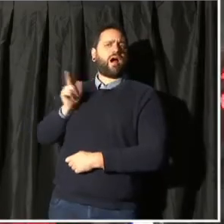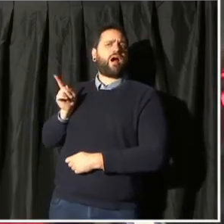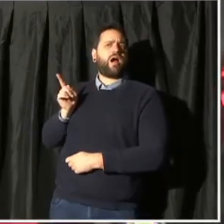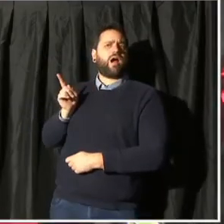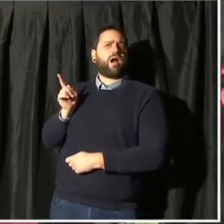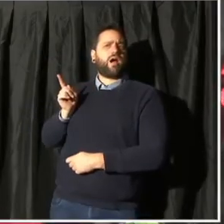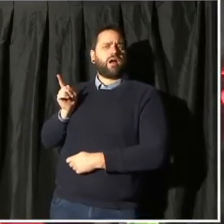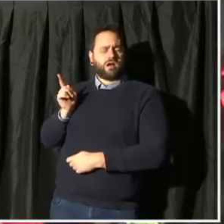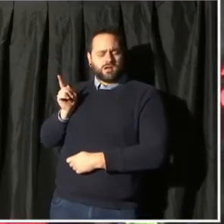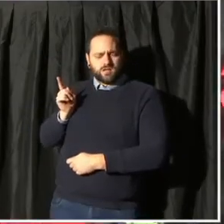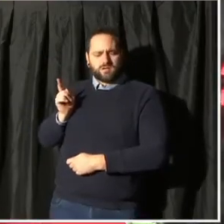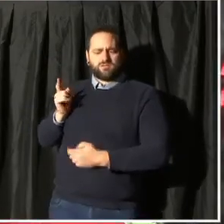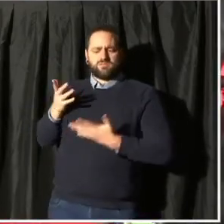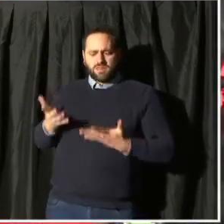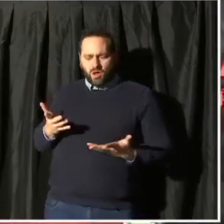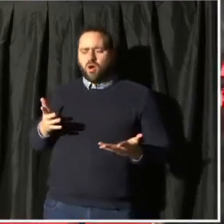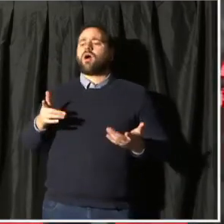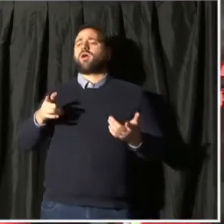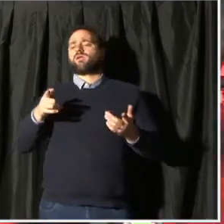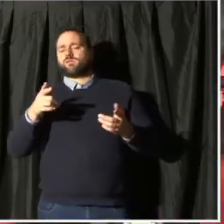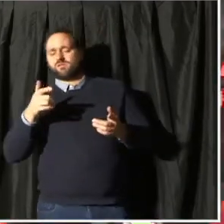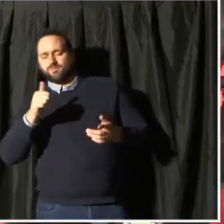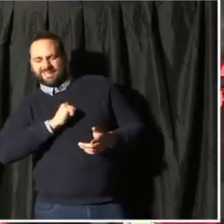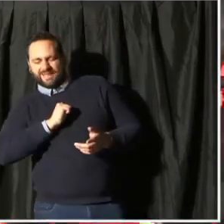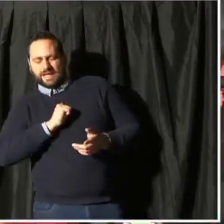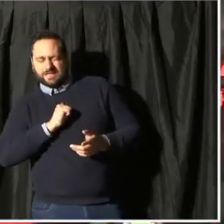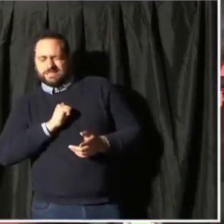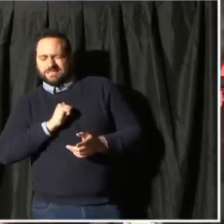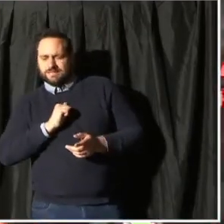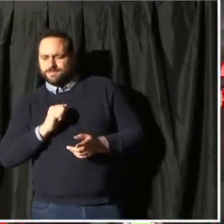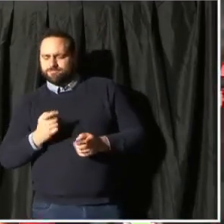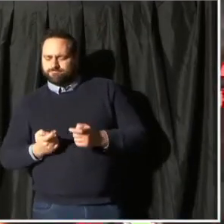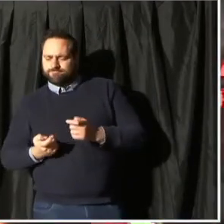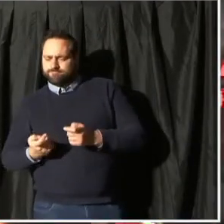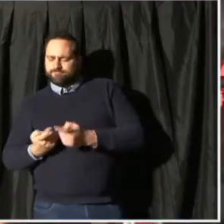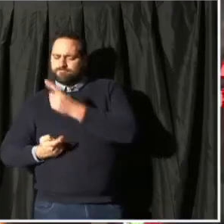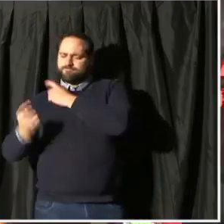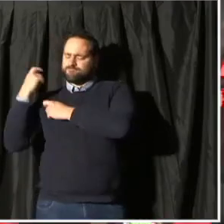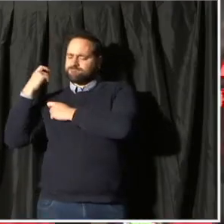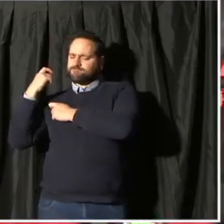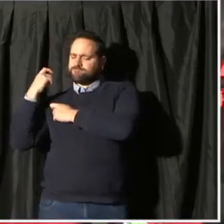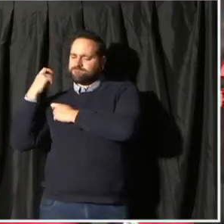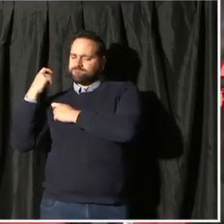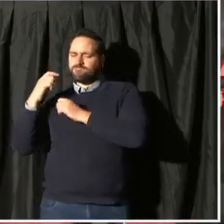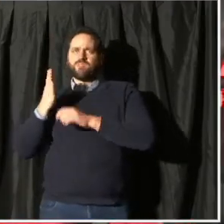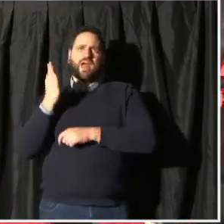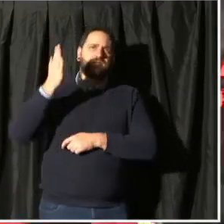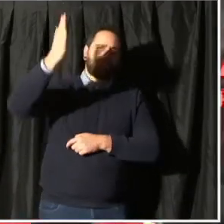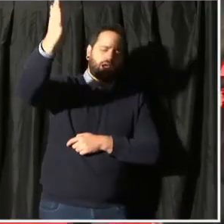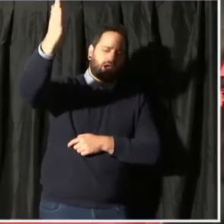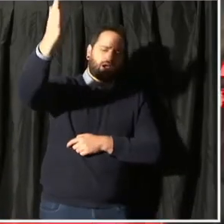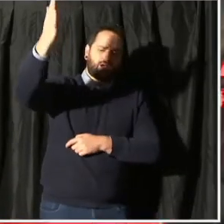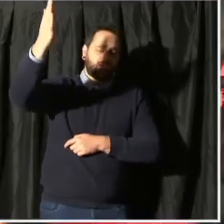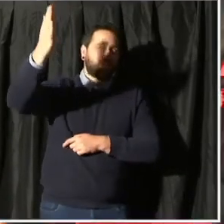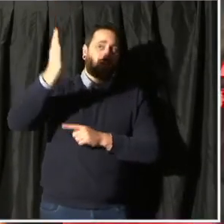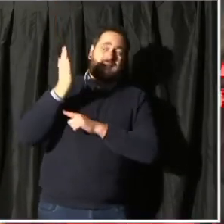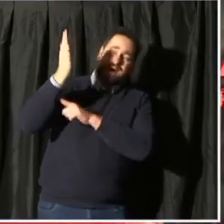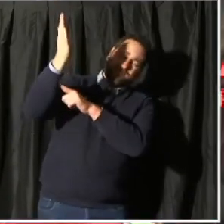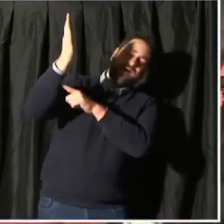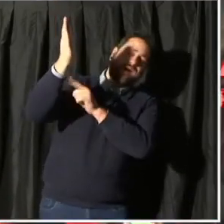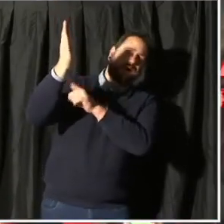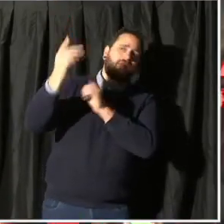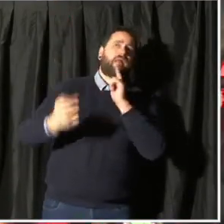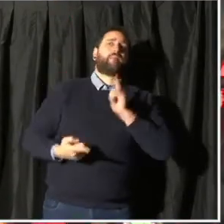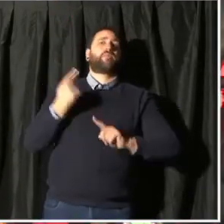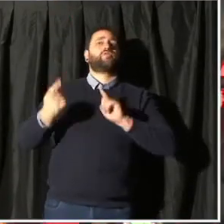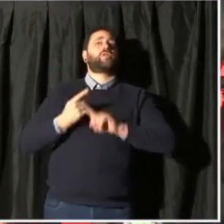passé de se dire comment on peut construire l'avenir et pour nous l'avenir c'est aussi la prise en compte de ce qu'est l'énergie aujourd'hui au delà de